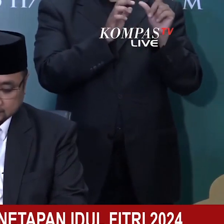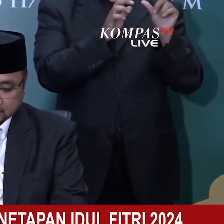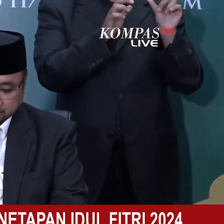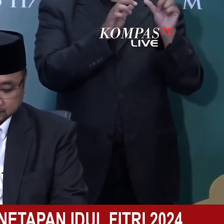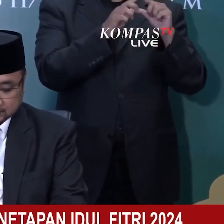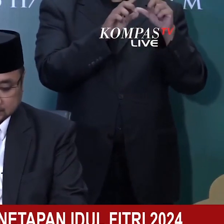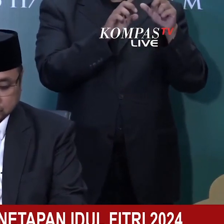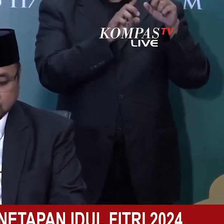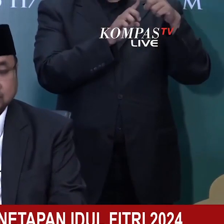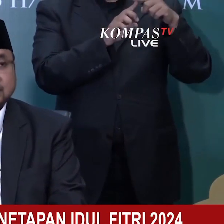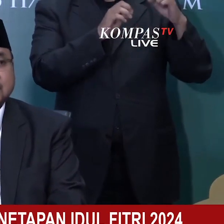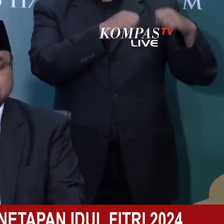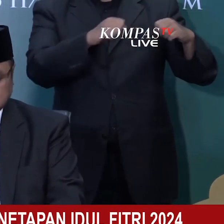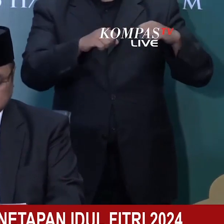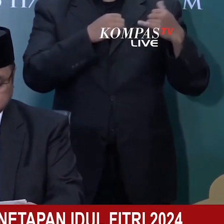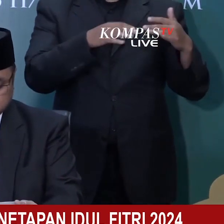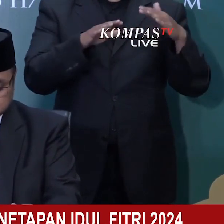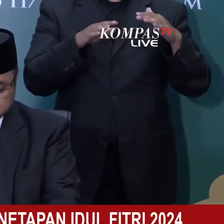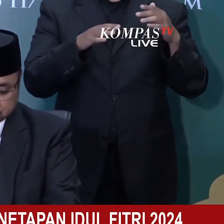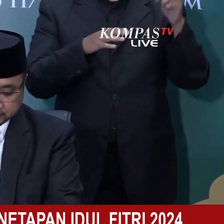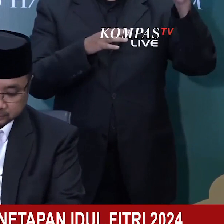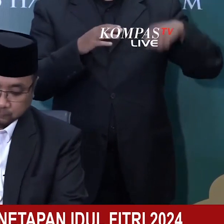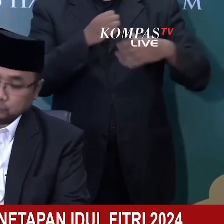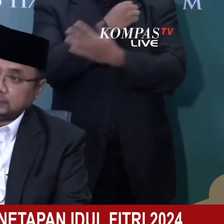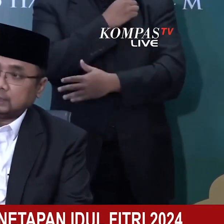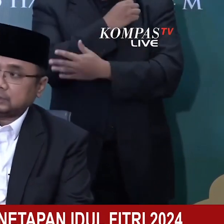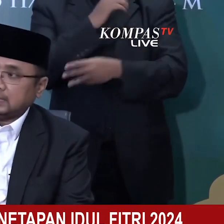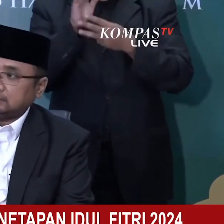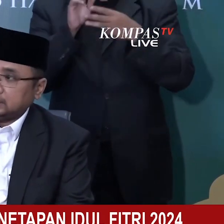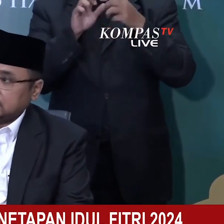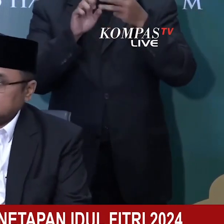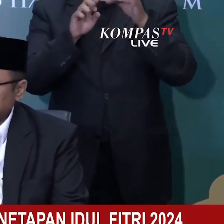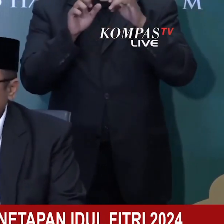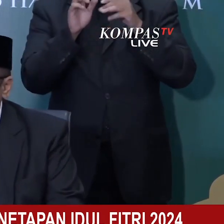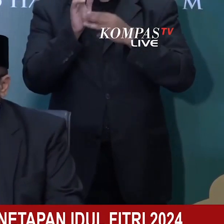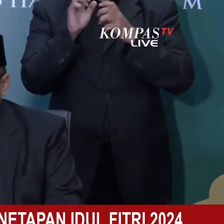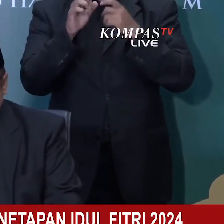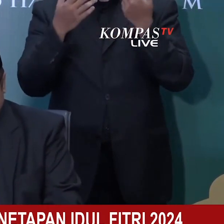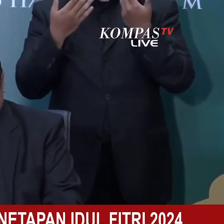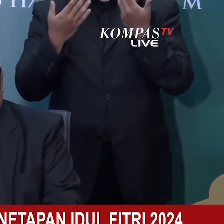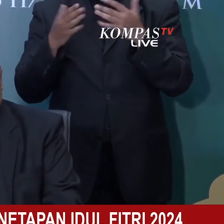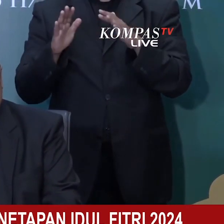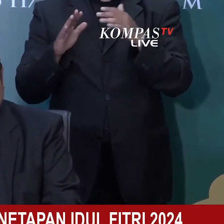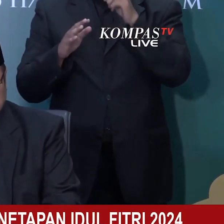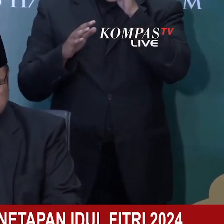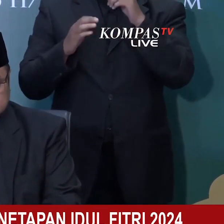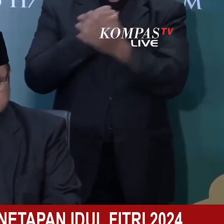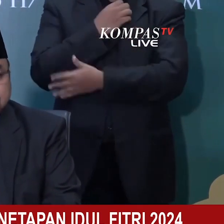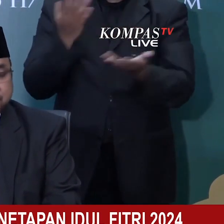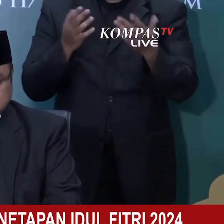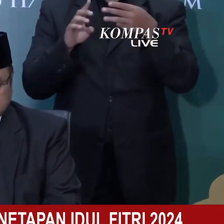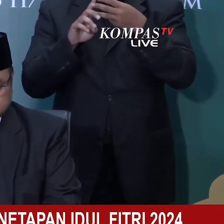dan diaplikasikan juga oleh negara-negara mabims yaitu Brunei Darussalam Indonesia Malaysia